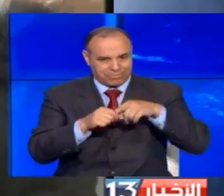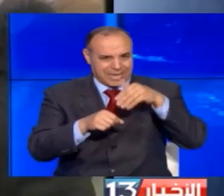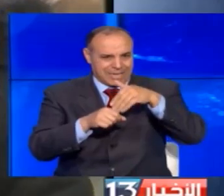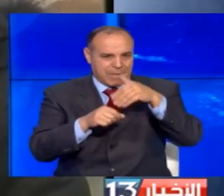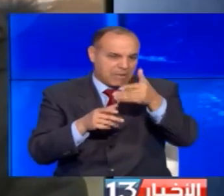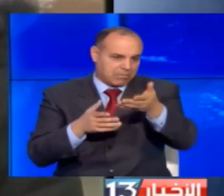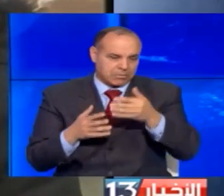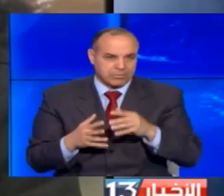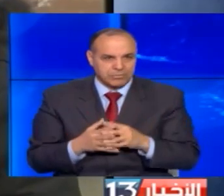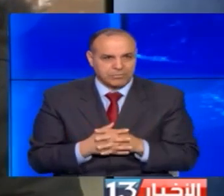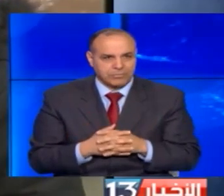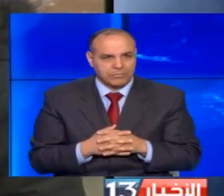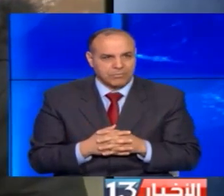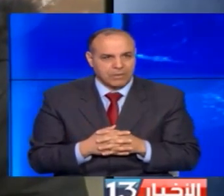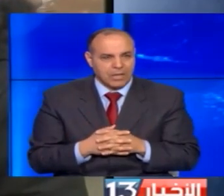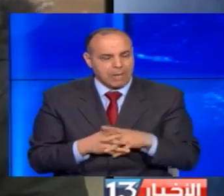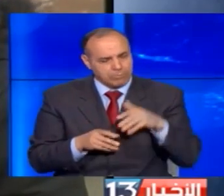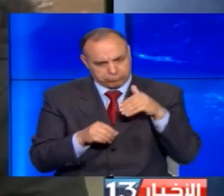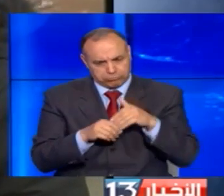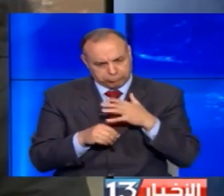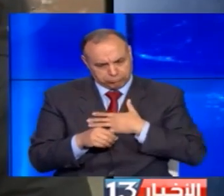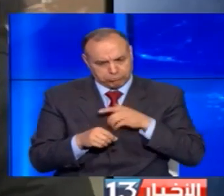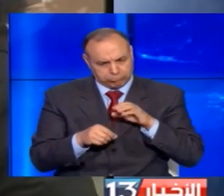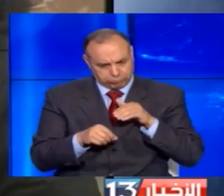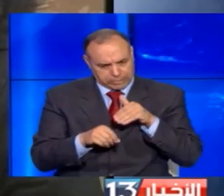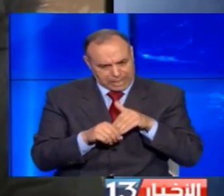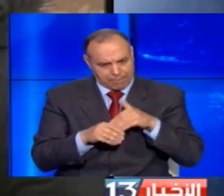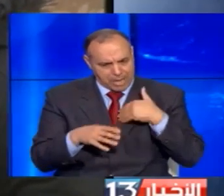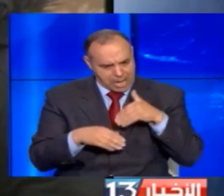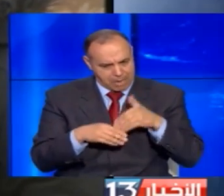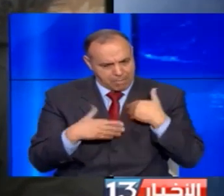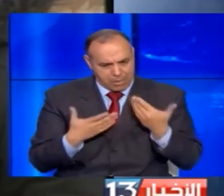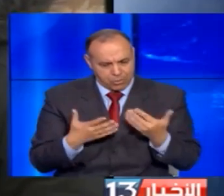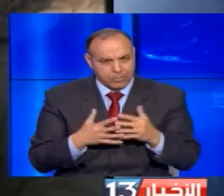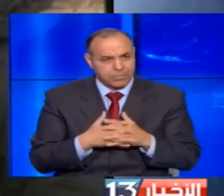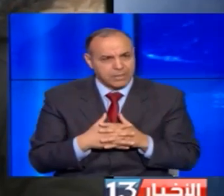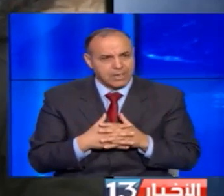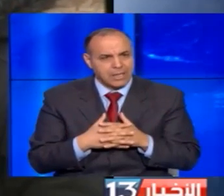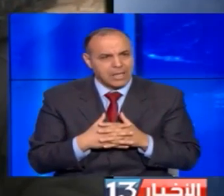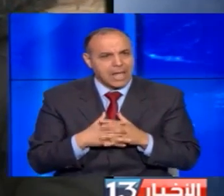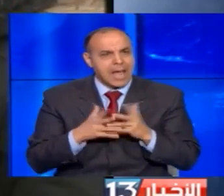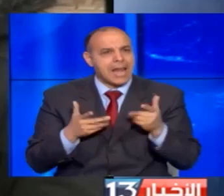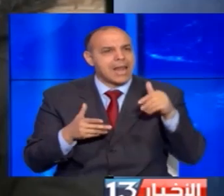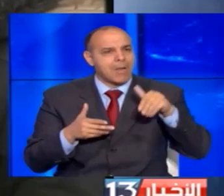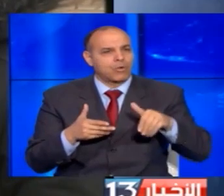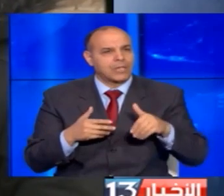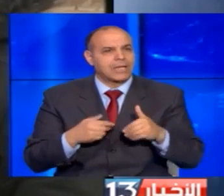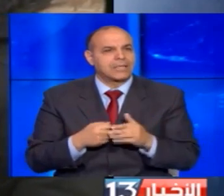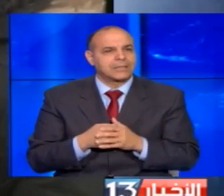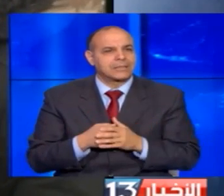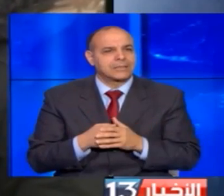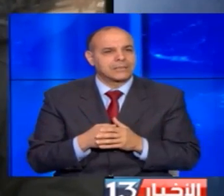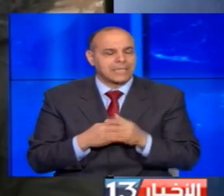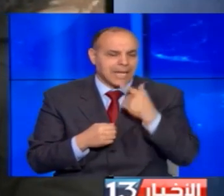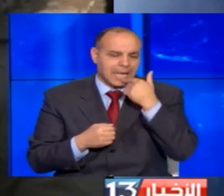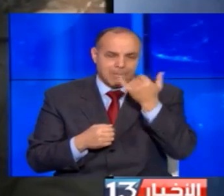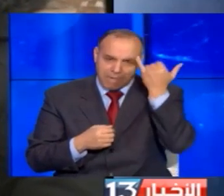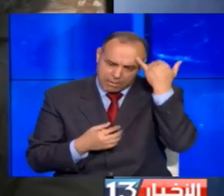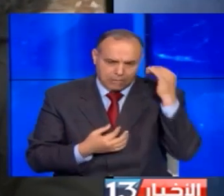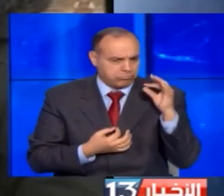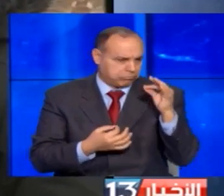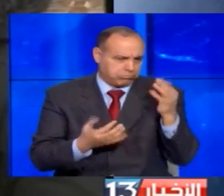يعني انتخب، وخاطر معناها الواحد لازم يعطي كلمة ويعطي رأيه